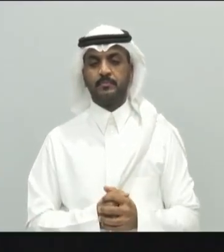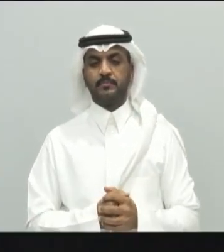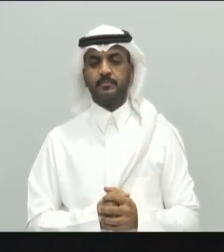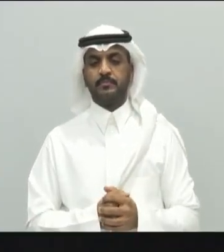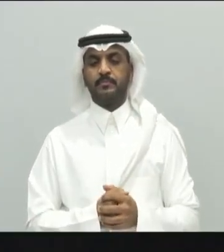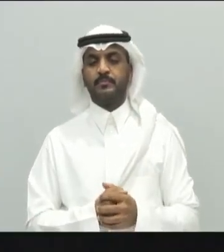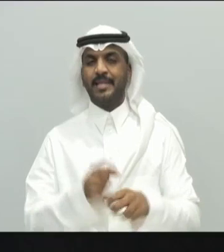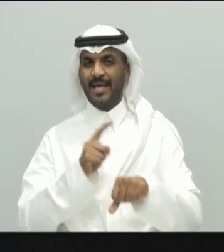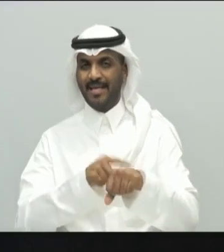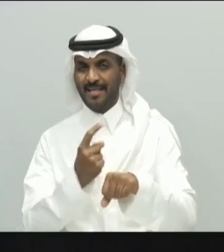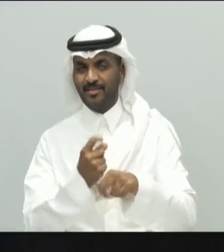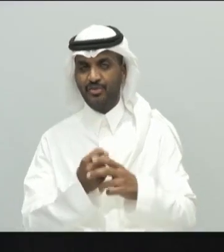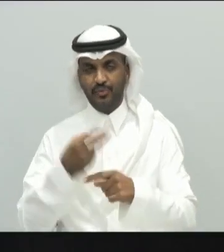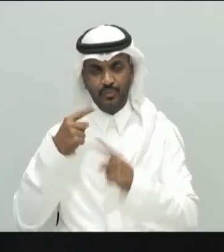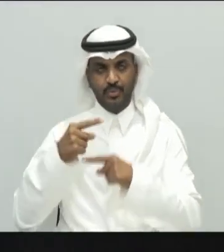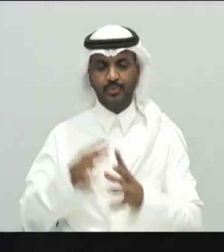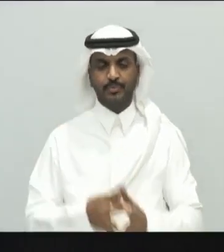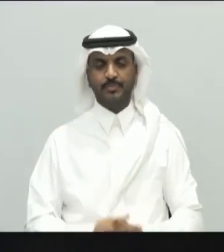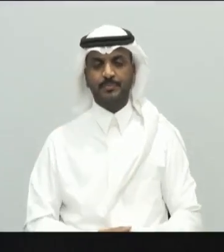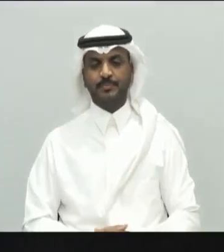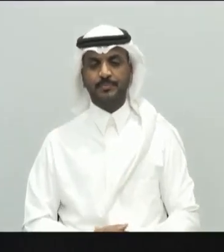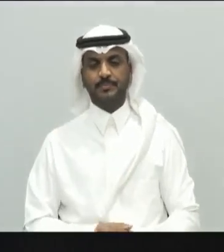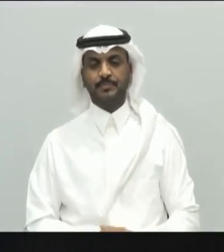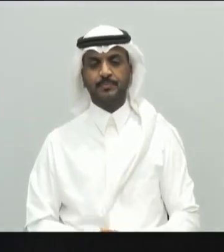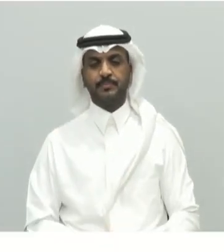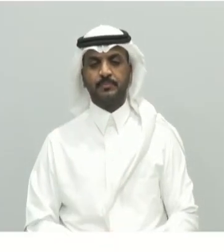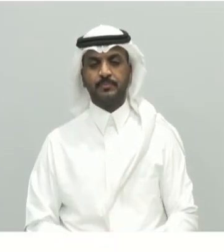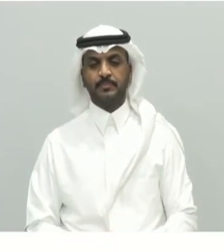نعطيكم دقيقه للتفكير ونرجع